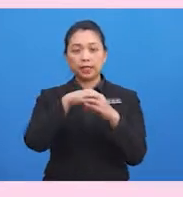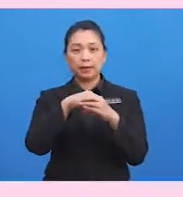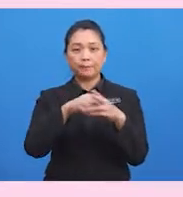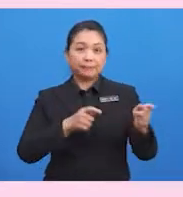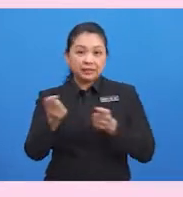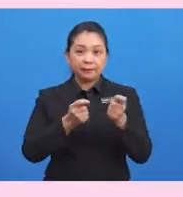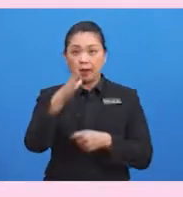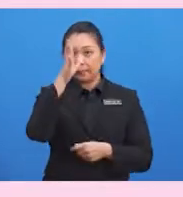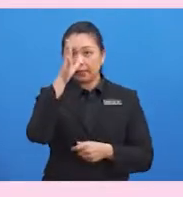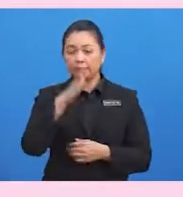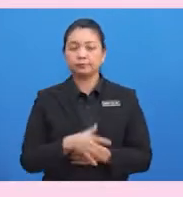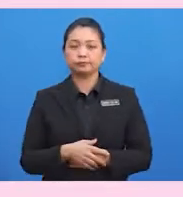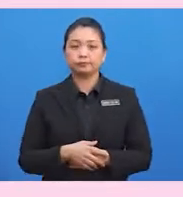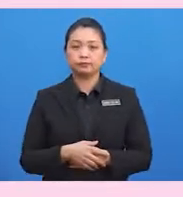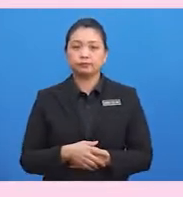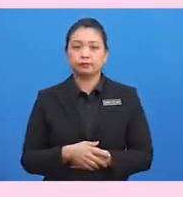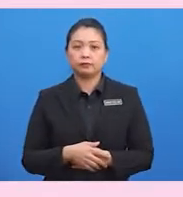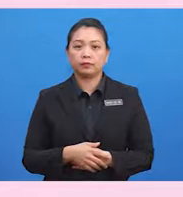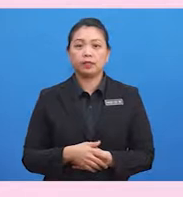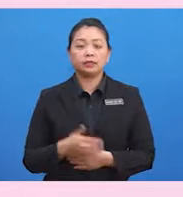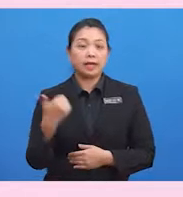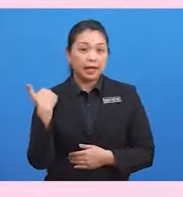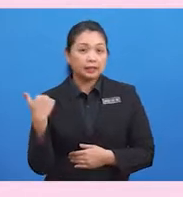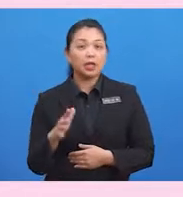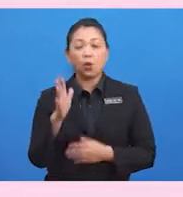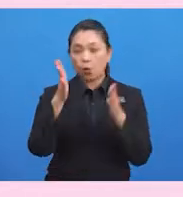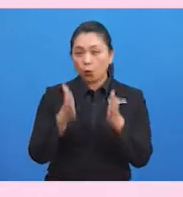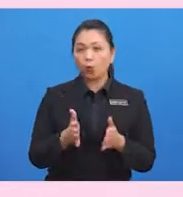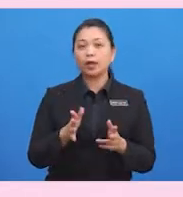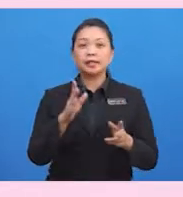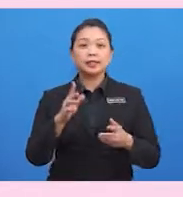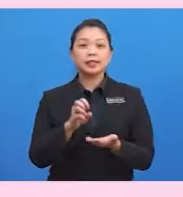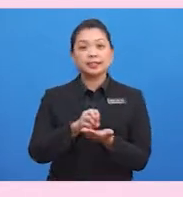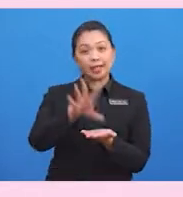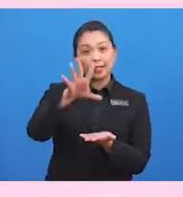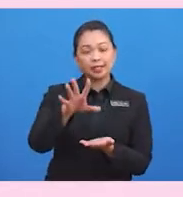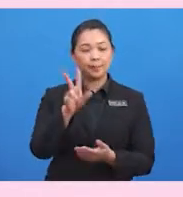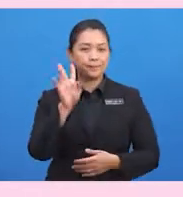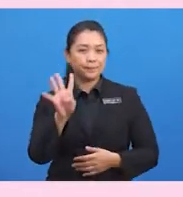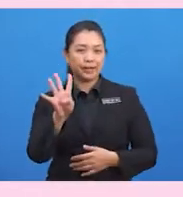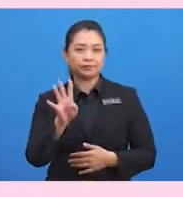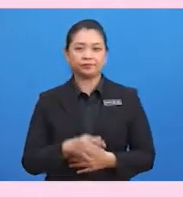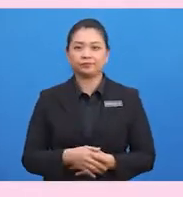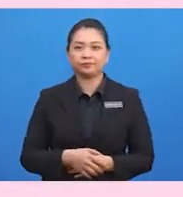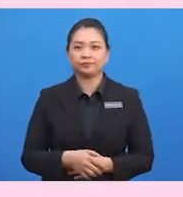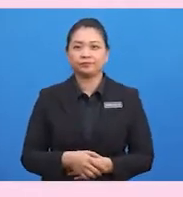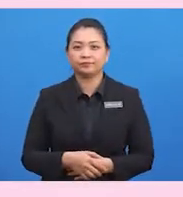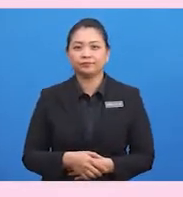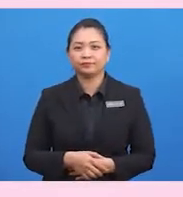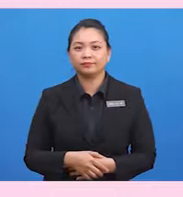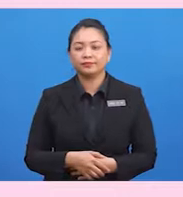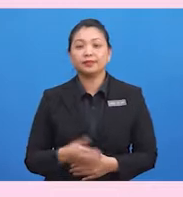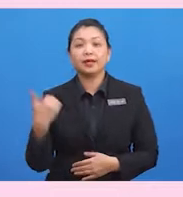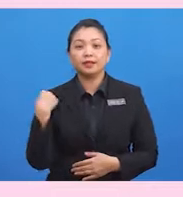pembesar perempat ini juga dikenali sebagai orang kaya berempat Hai pembesar berempat terdiri